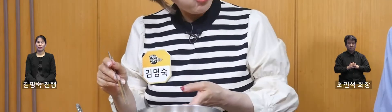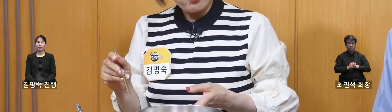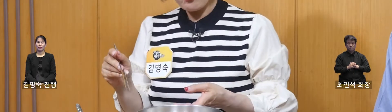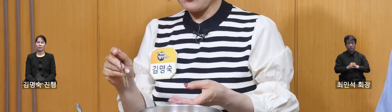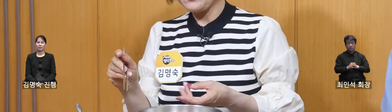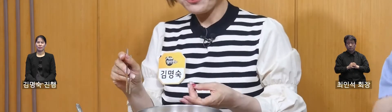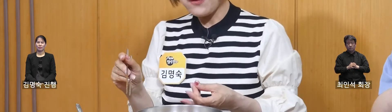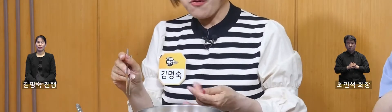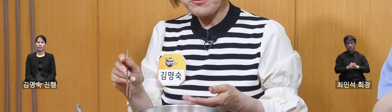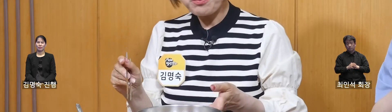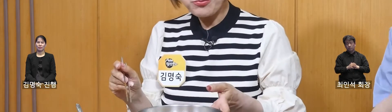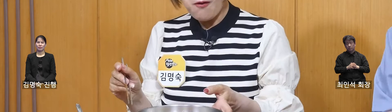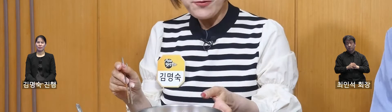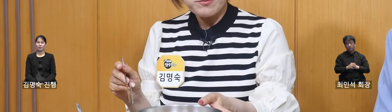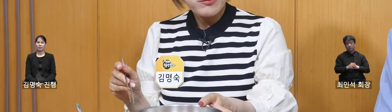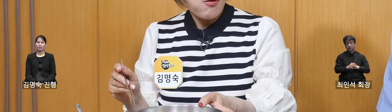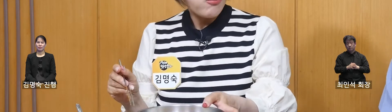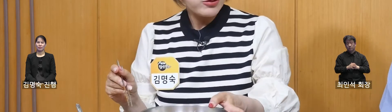오.